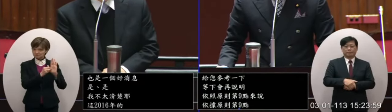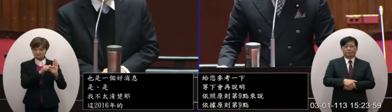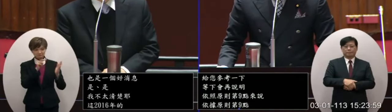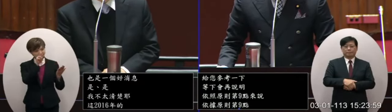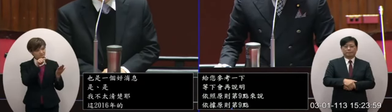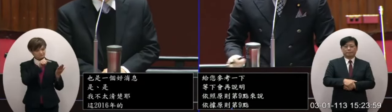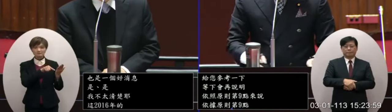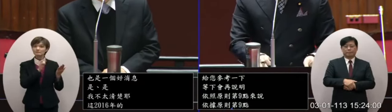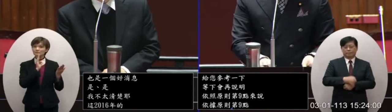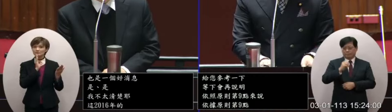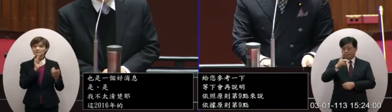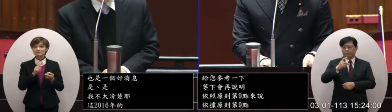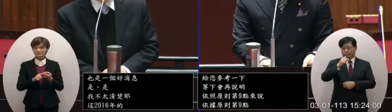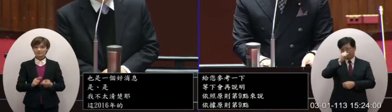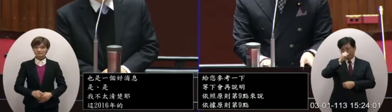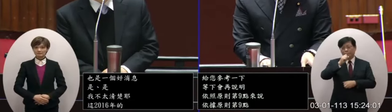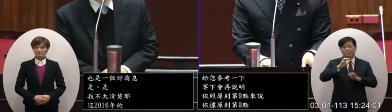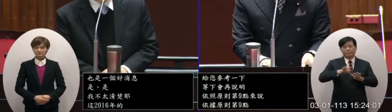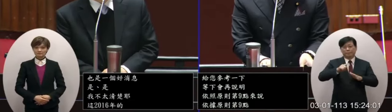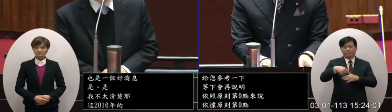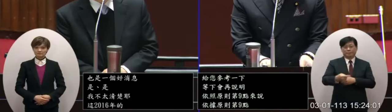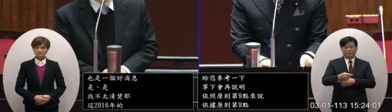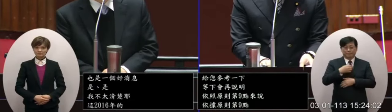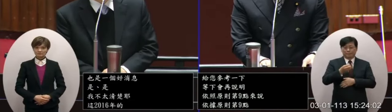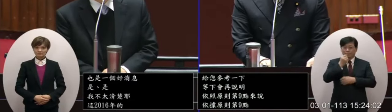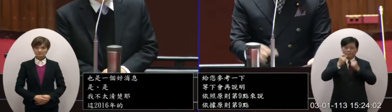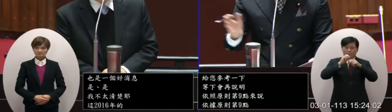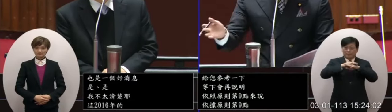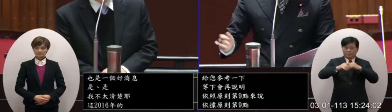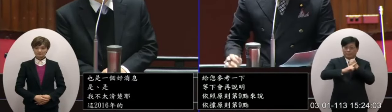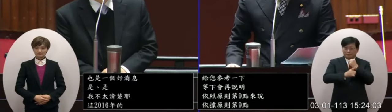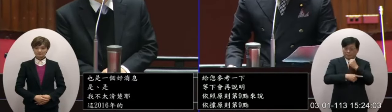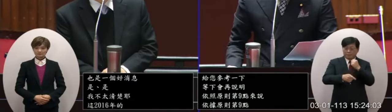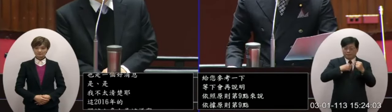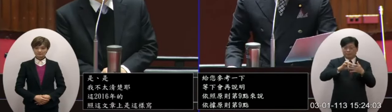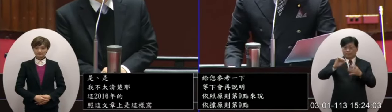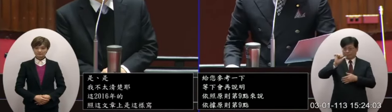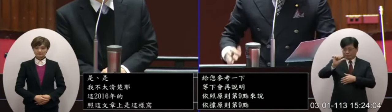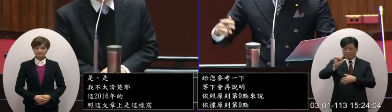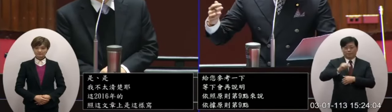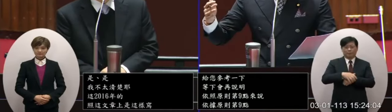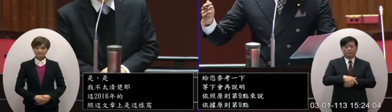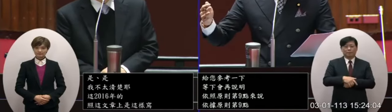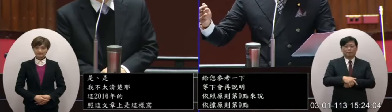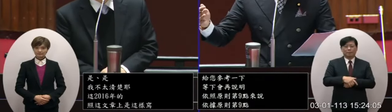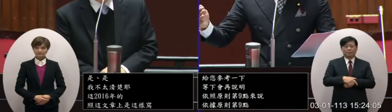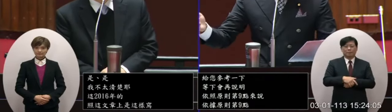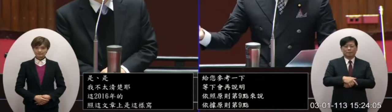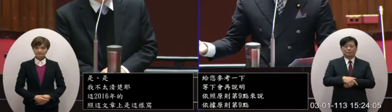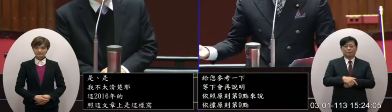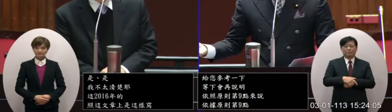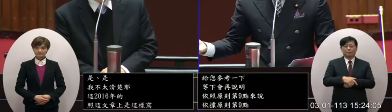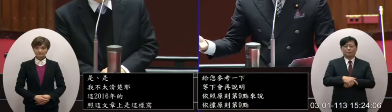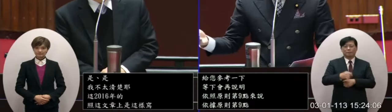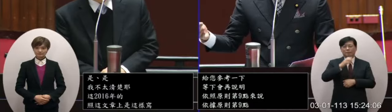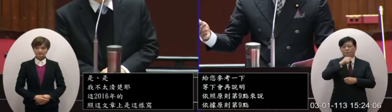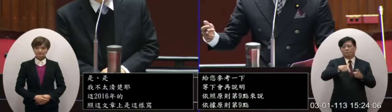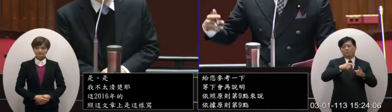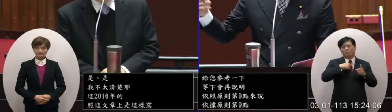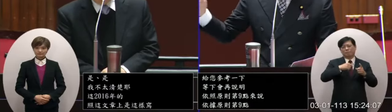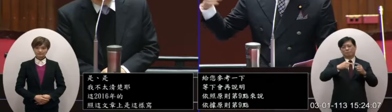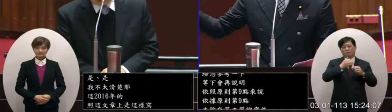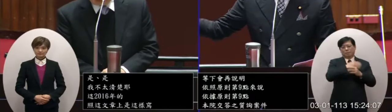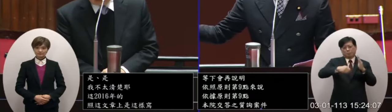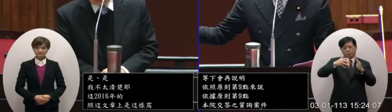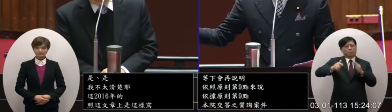这样写。 OK， 好，那我们再来看哦，13法第5条规定 PDD。那我想这个全长，这个应该